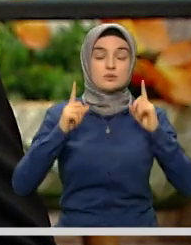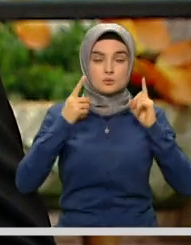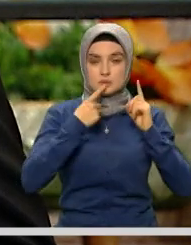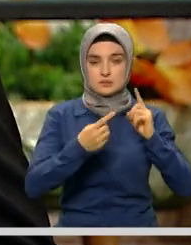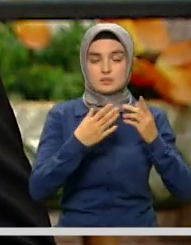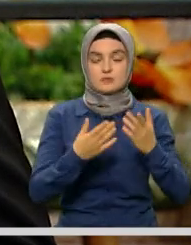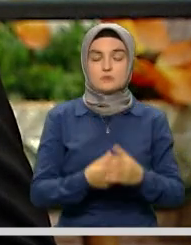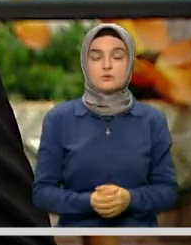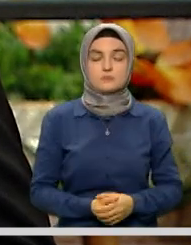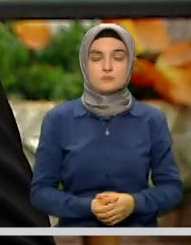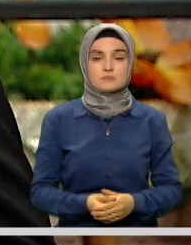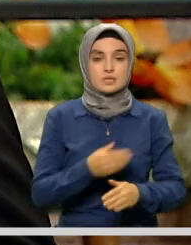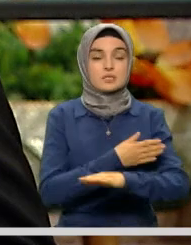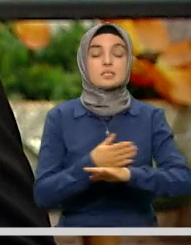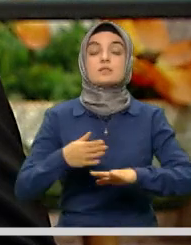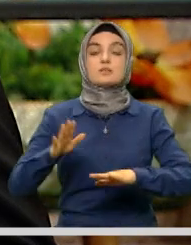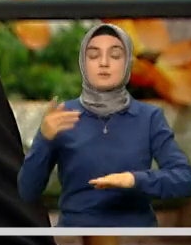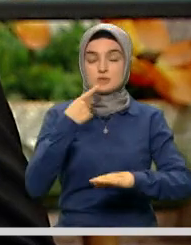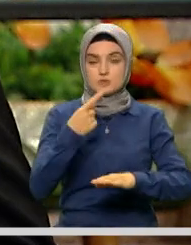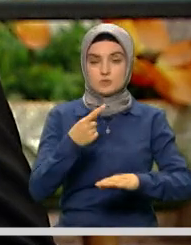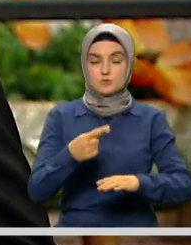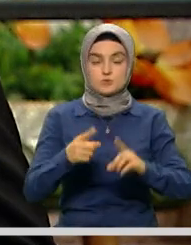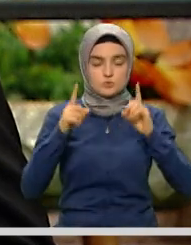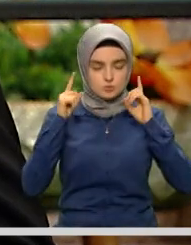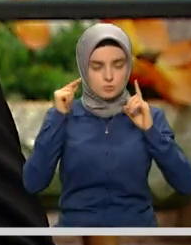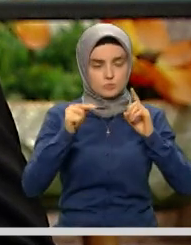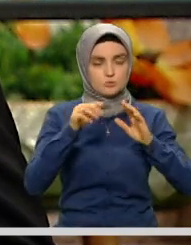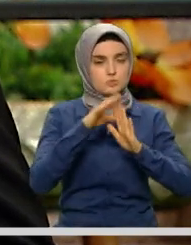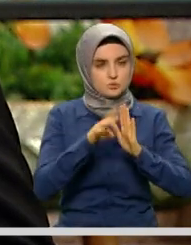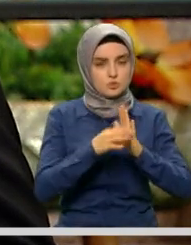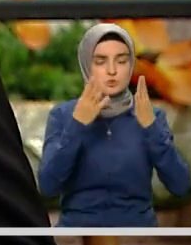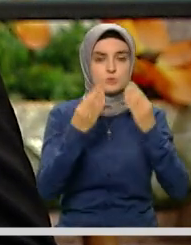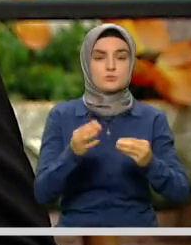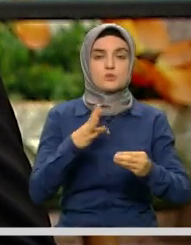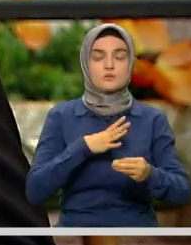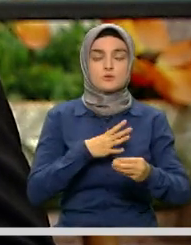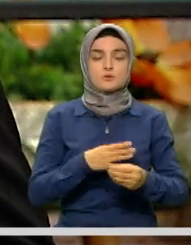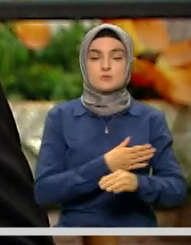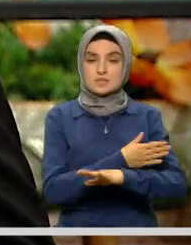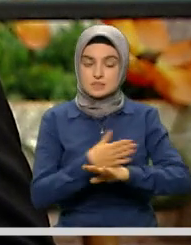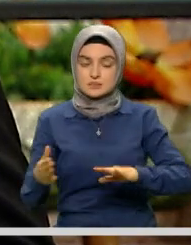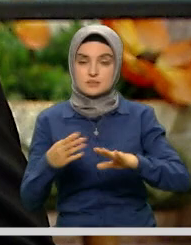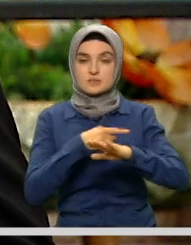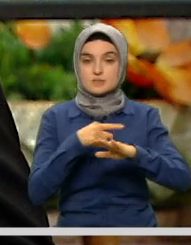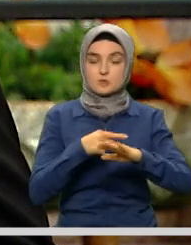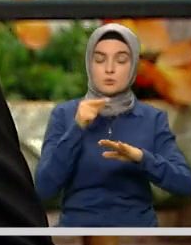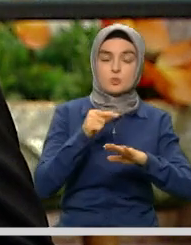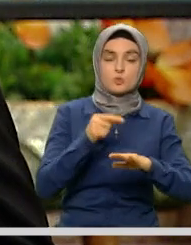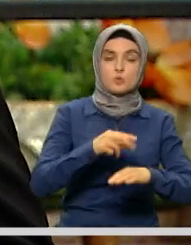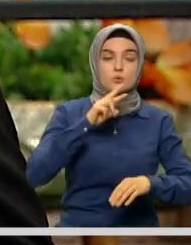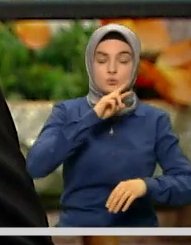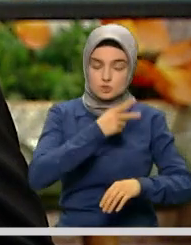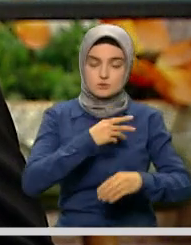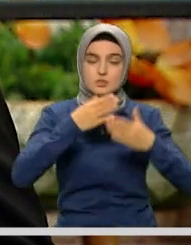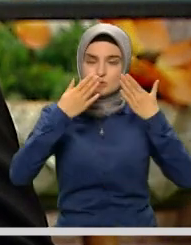Geciktirmezler. Yani çünkü tevbedeki usul budur. Hiçbir zaman gecikme olmaması gerekiyor. Çünkü geciktiğiniz zaman o günahı benimsemek,